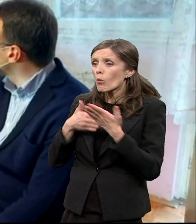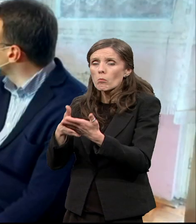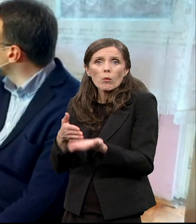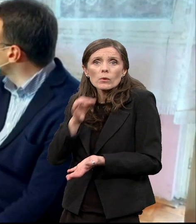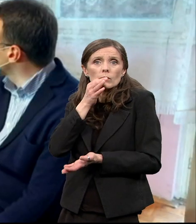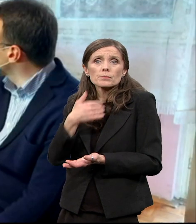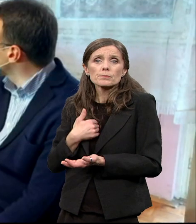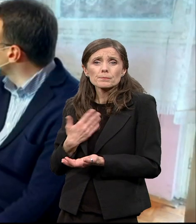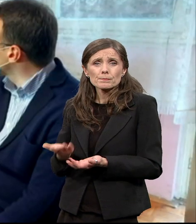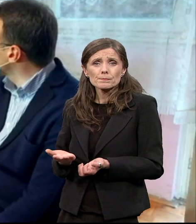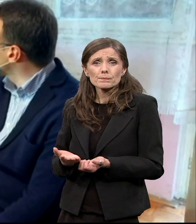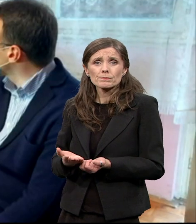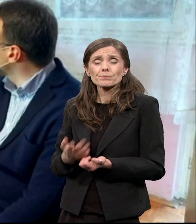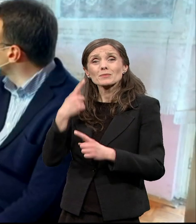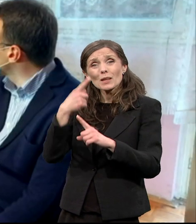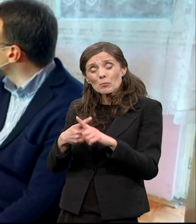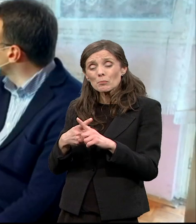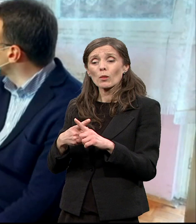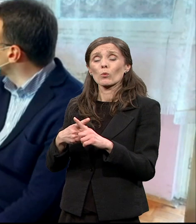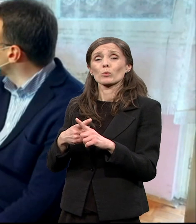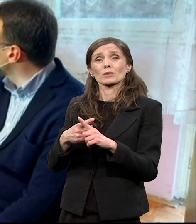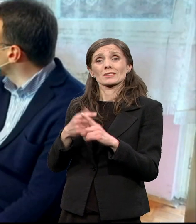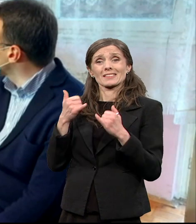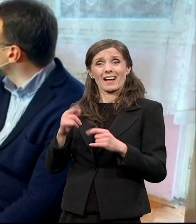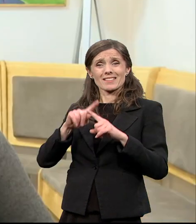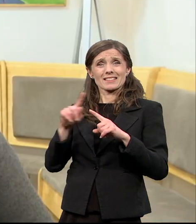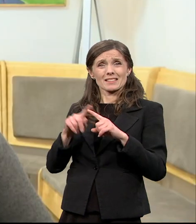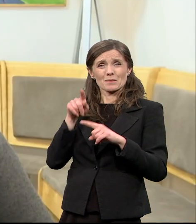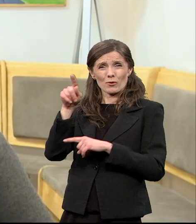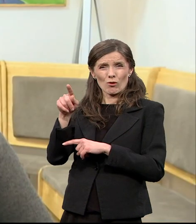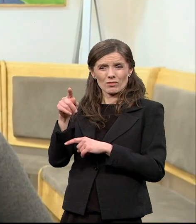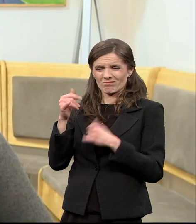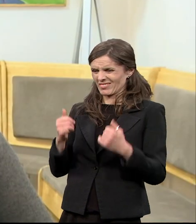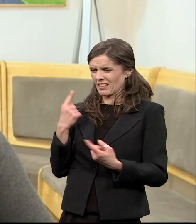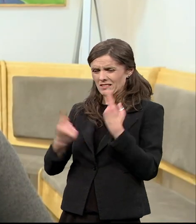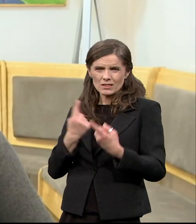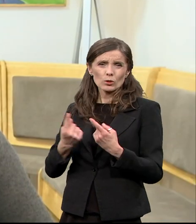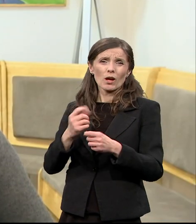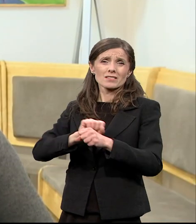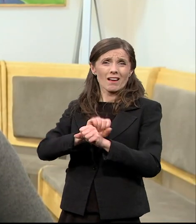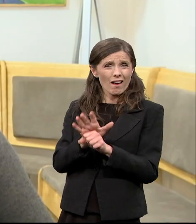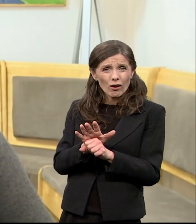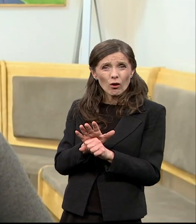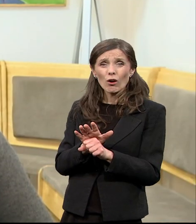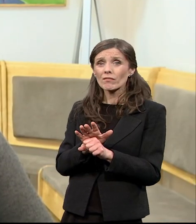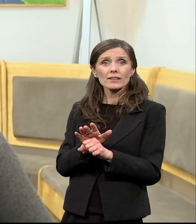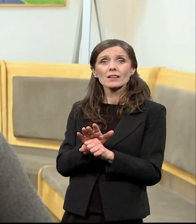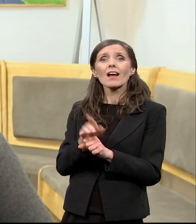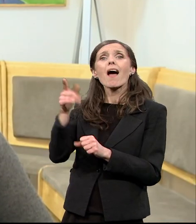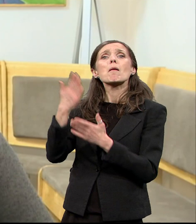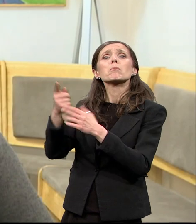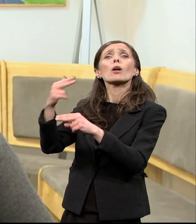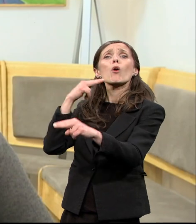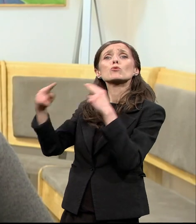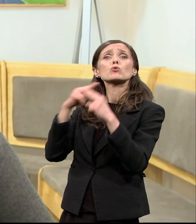pomogne. Čak što više, zbog ove situacije, zbog ovog COVID-a, mi nismo mogli da